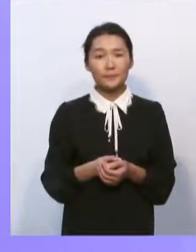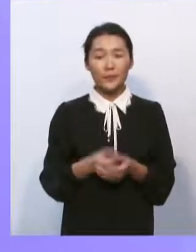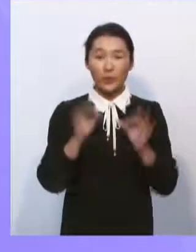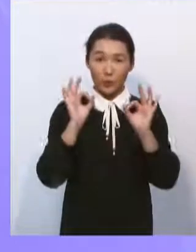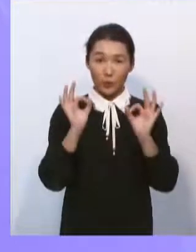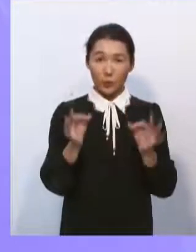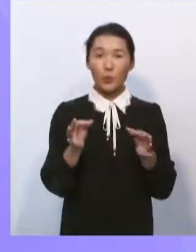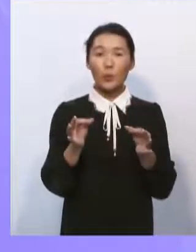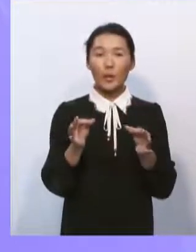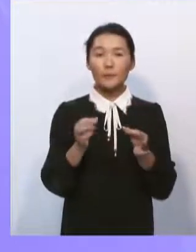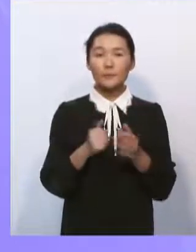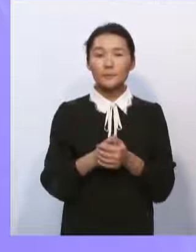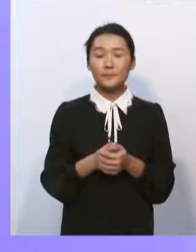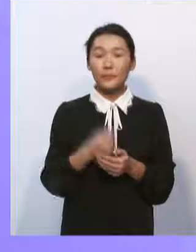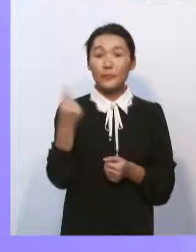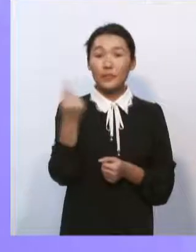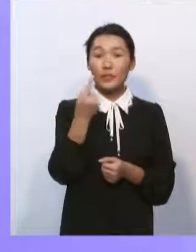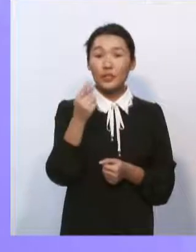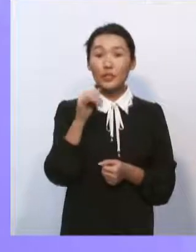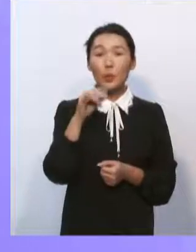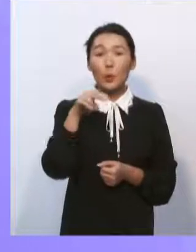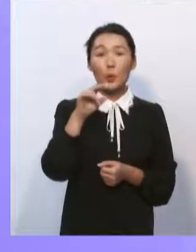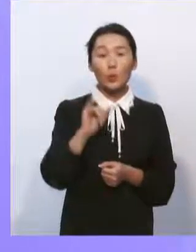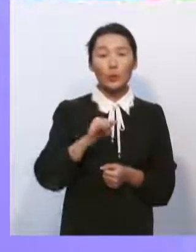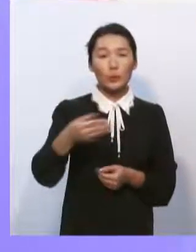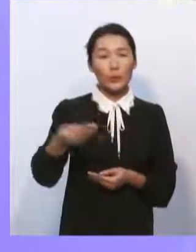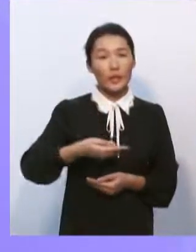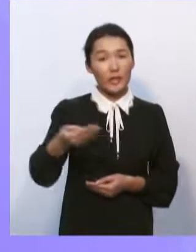Туура байкадыңар балдар, биринчи унду элеш керек.